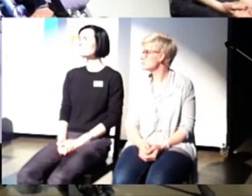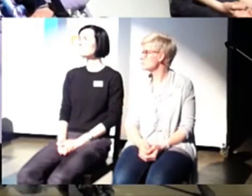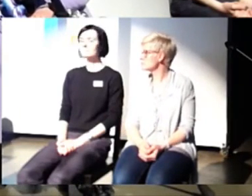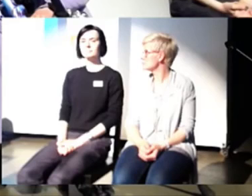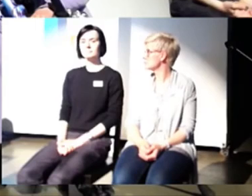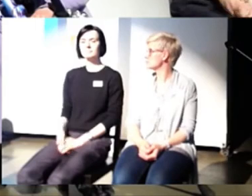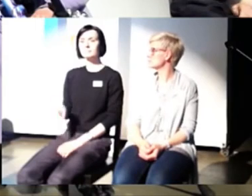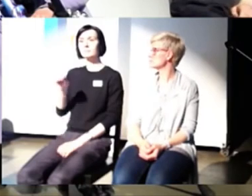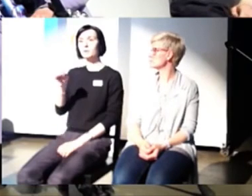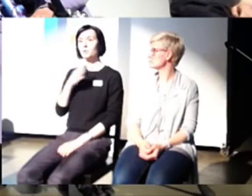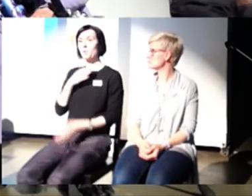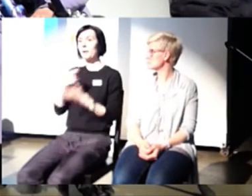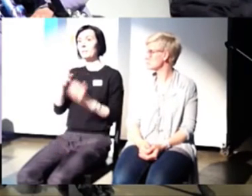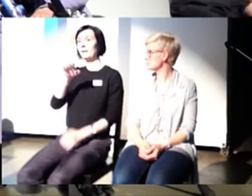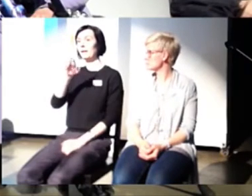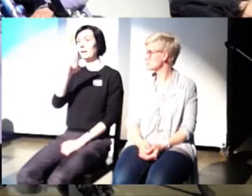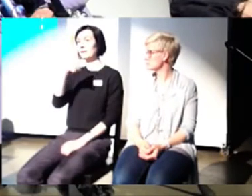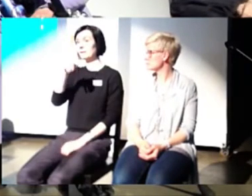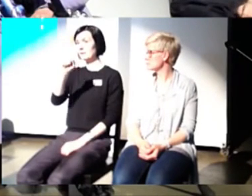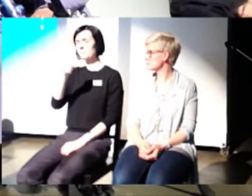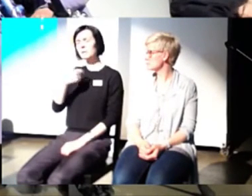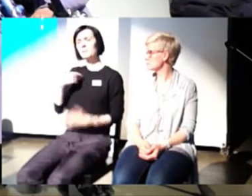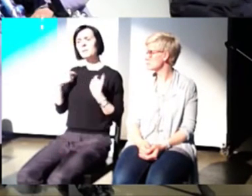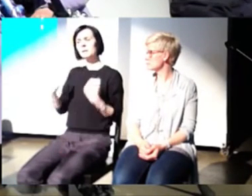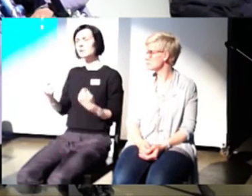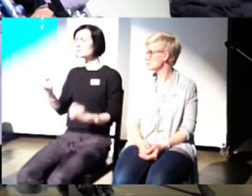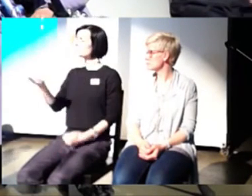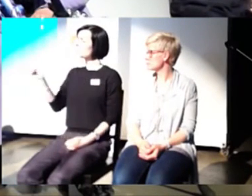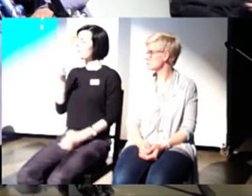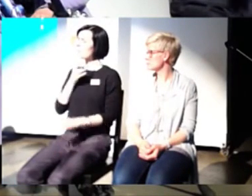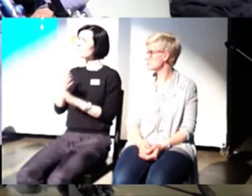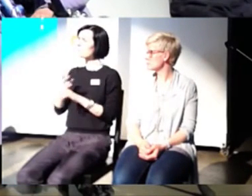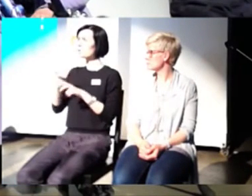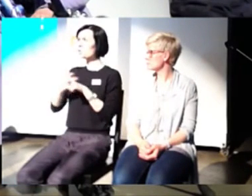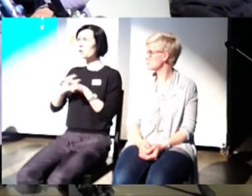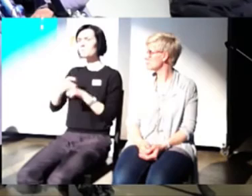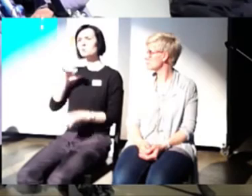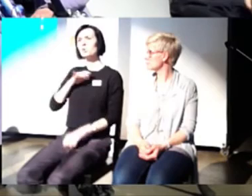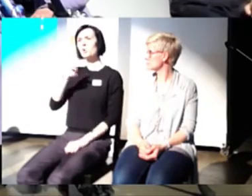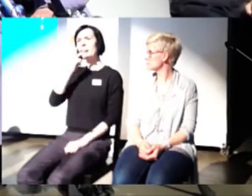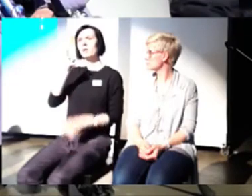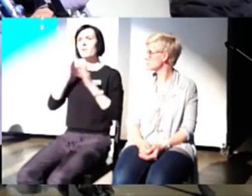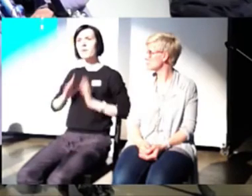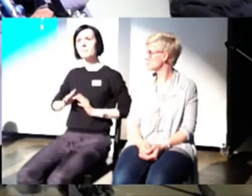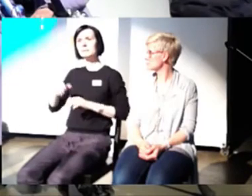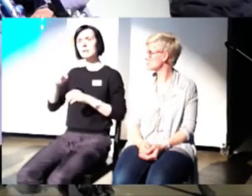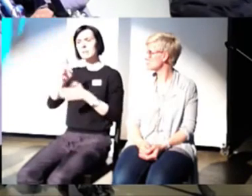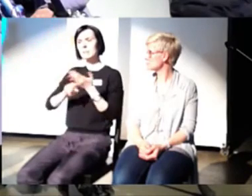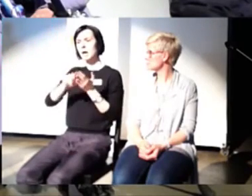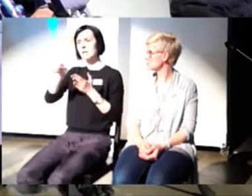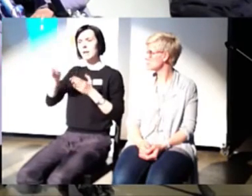Joo, mä oon Erja. Ja mua kiinnostaa se, että onko teillä kokemusta vielä, että onko näkövammaisia taiteilijoita ollut Saaren